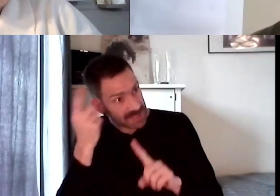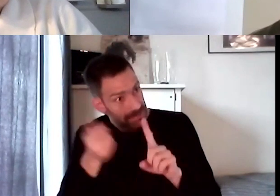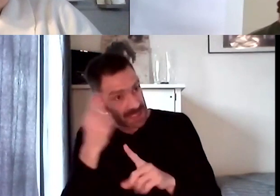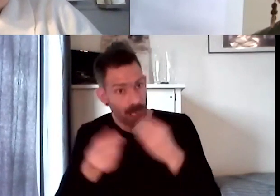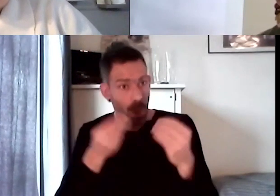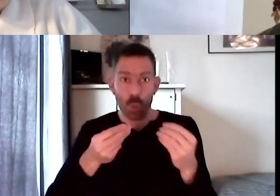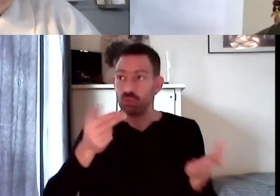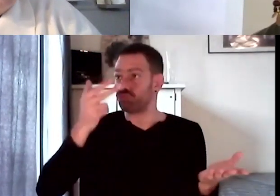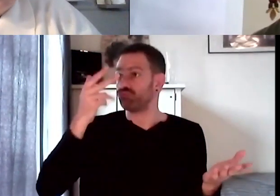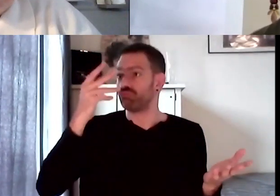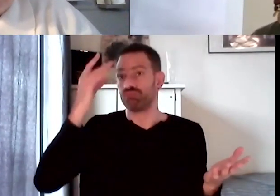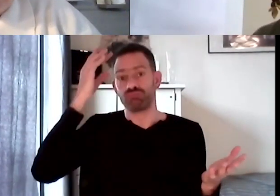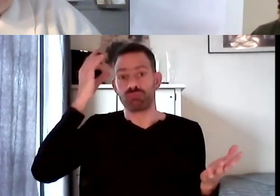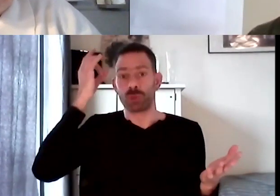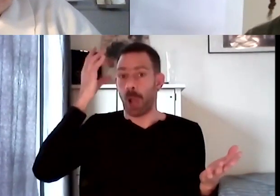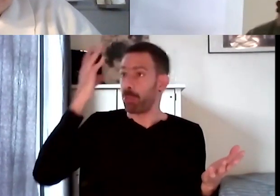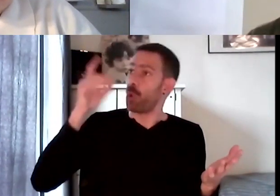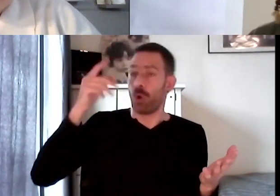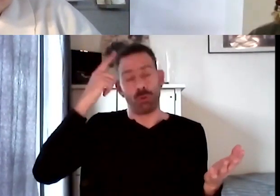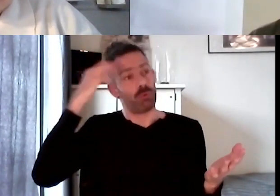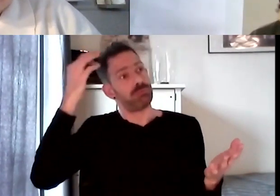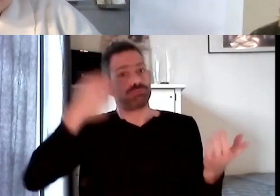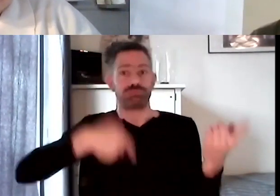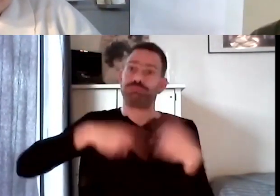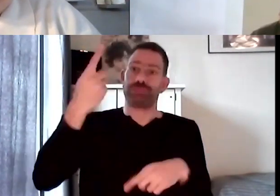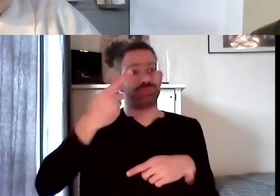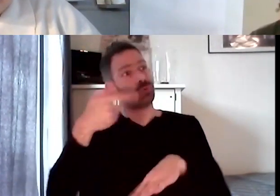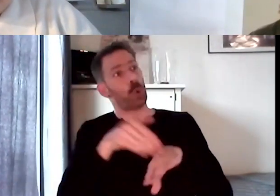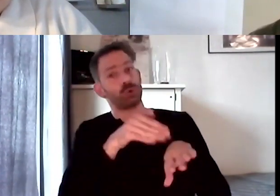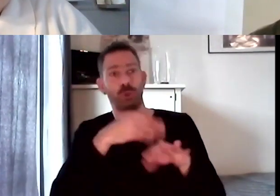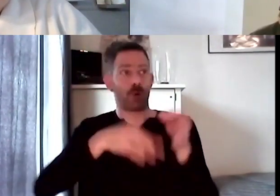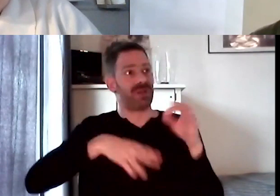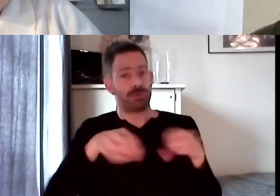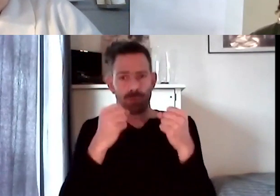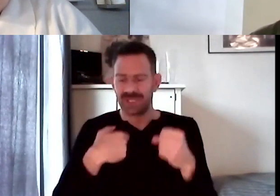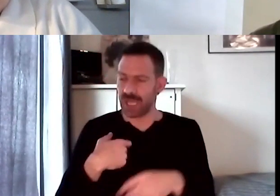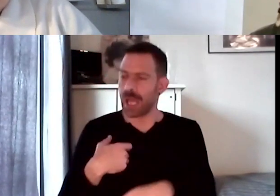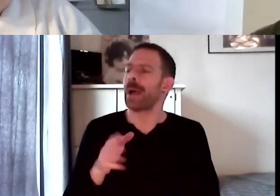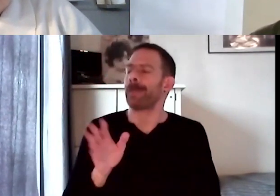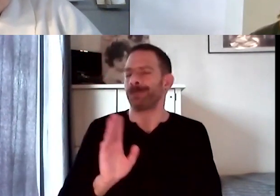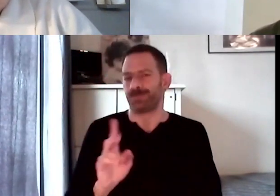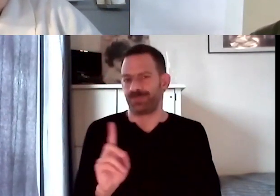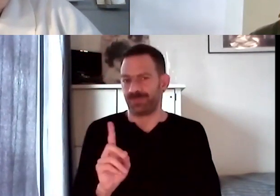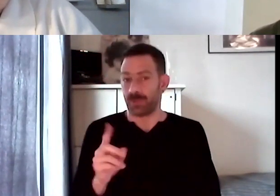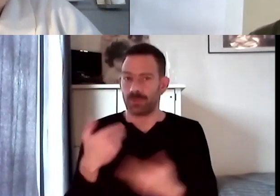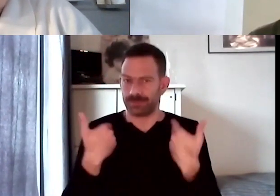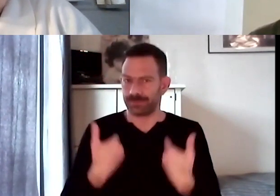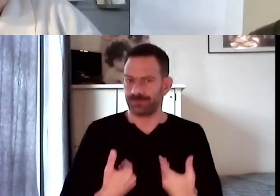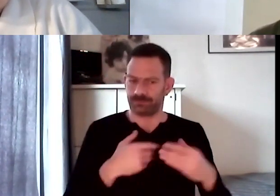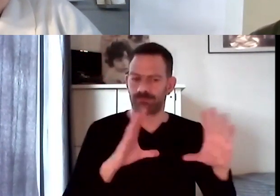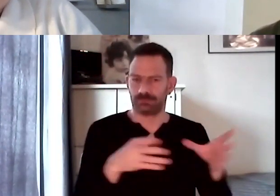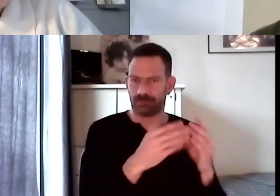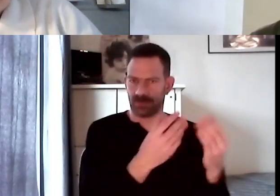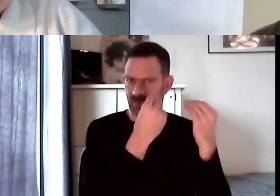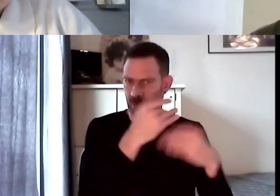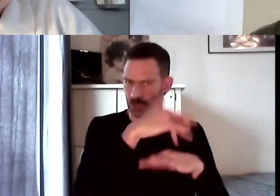peut s'inventer consultant à faire passer des bilans de compétences? Non. J'ai pour ma part fait une formation qui